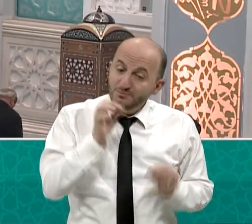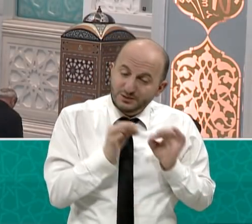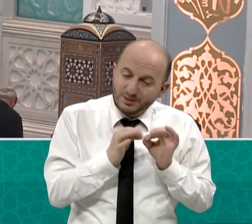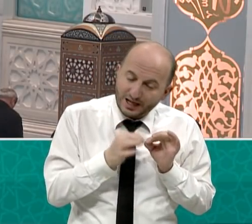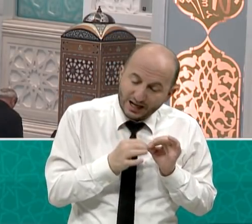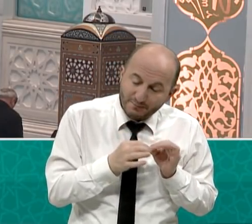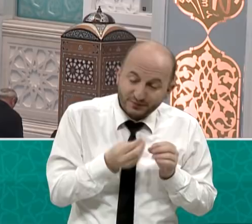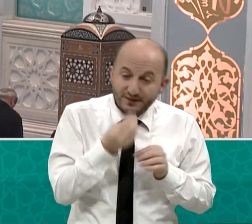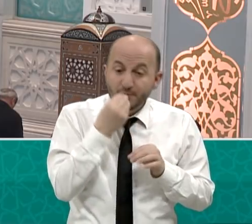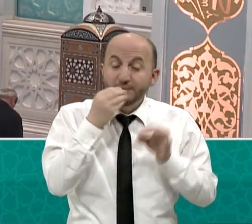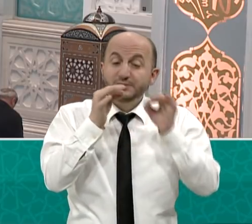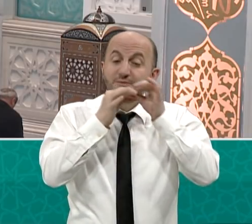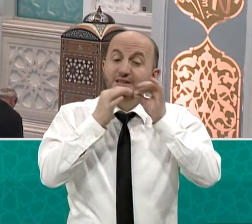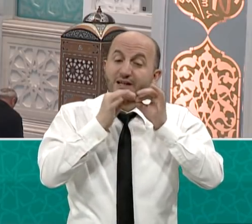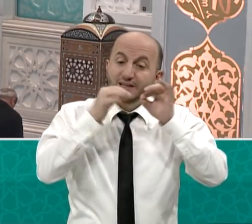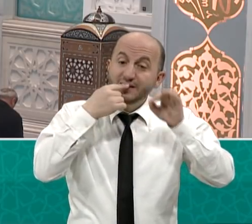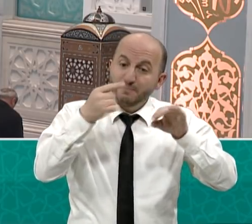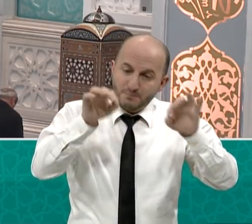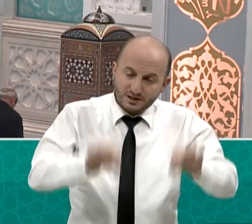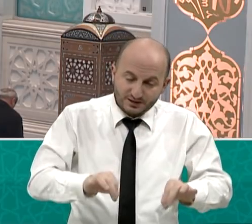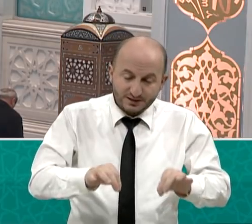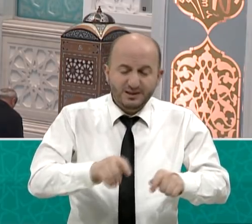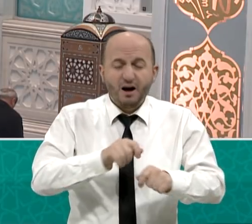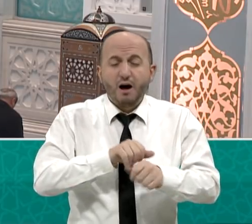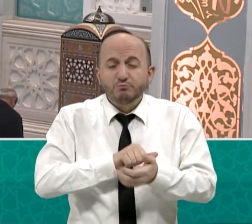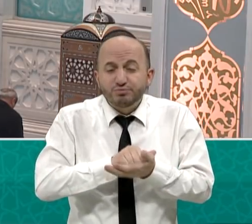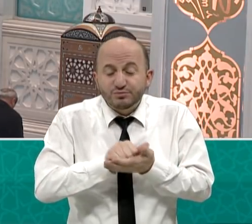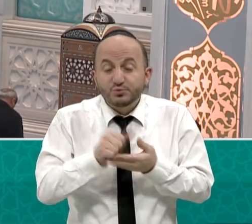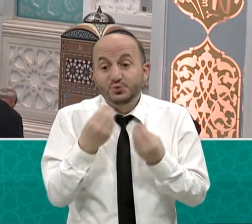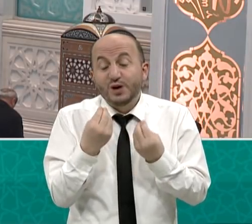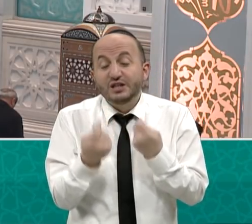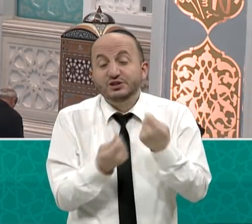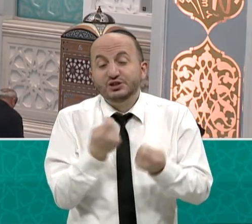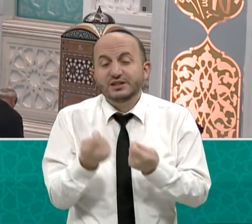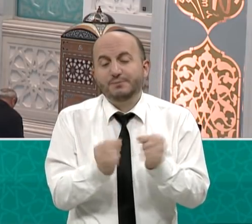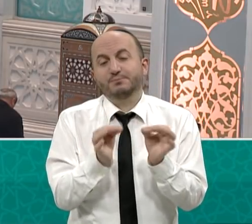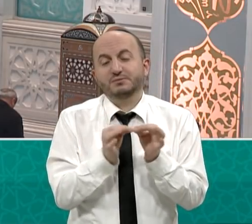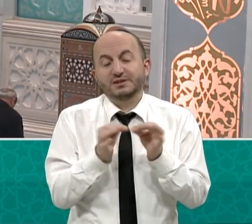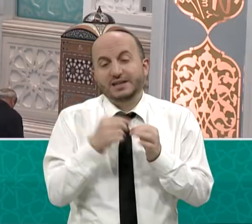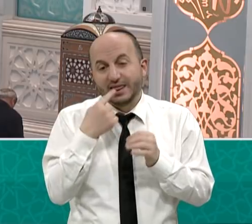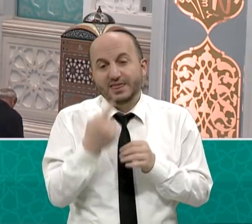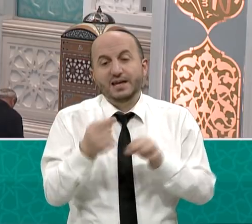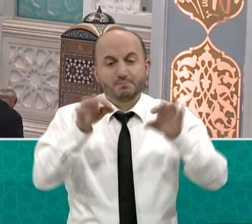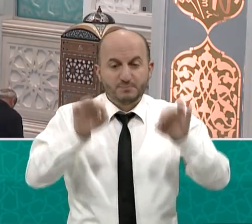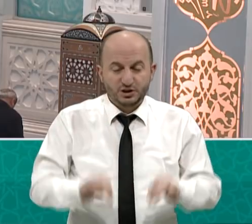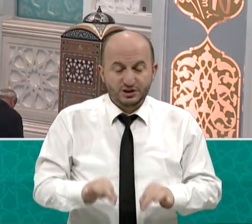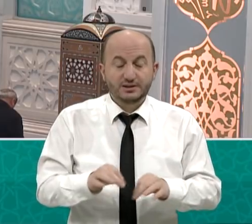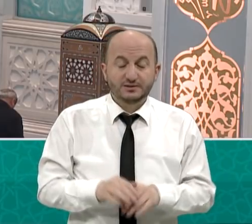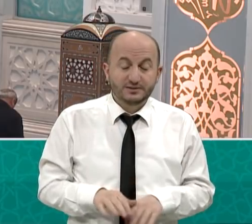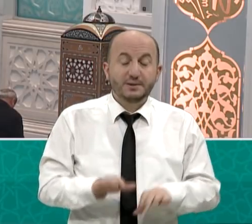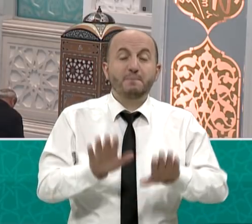başlarız. Yemek yemeye onunla başlarız. Yaptığımız her hayırlı işe biz Bismillah diyerek başlarız.